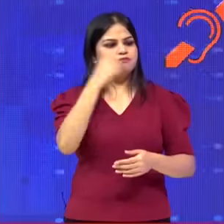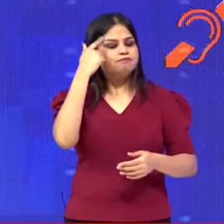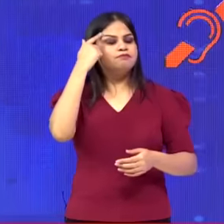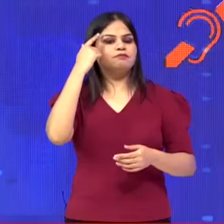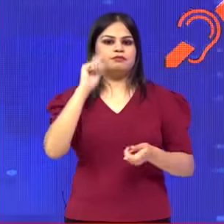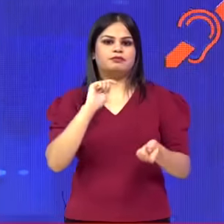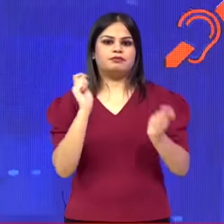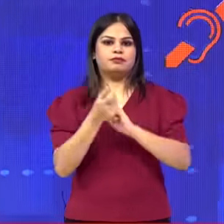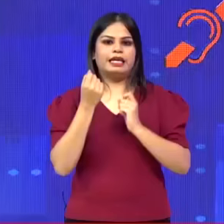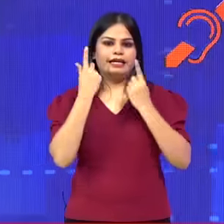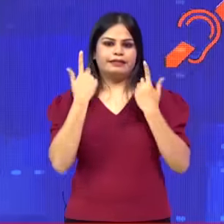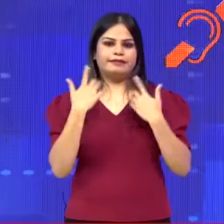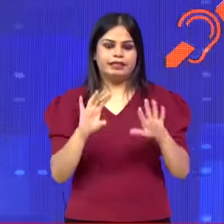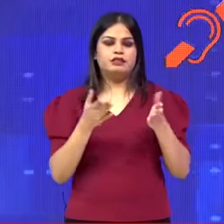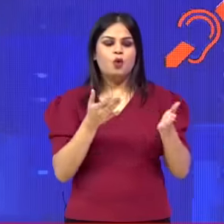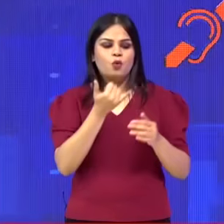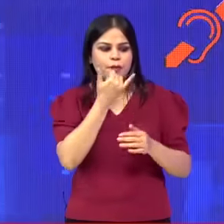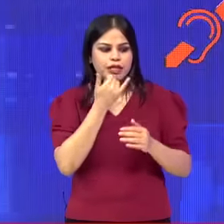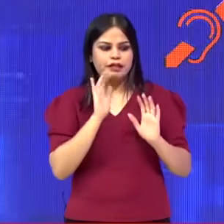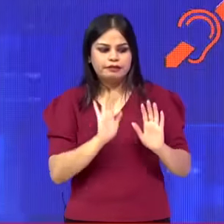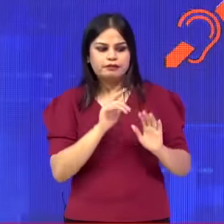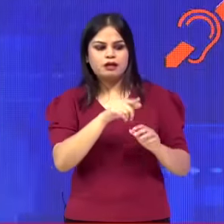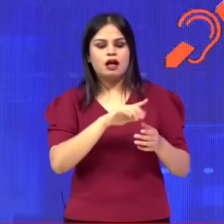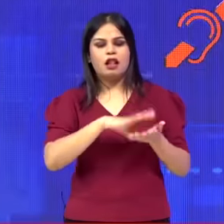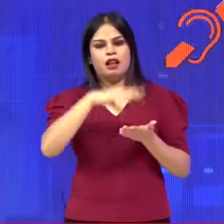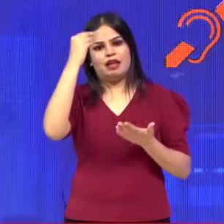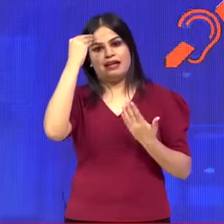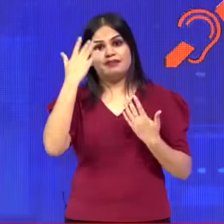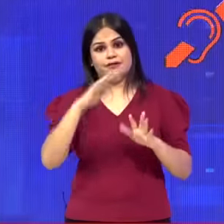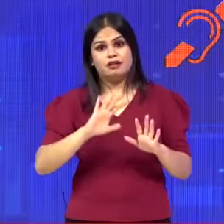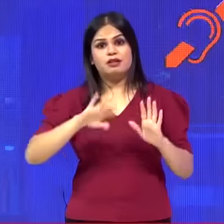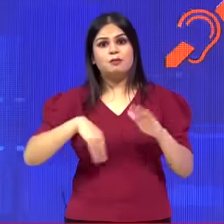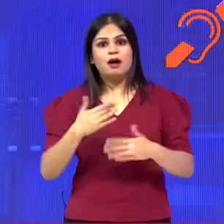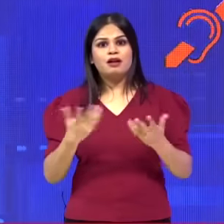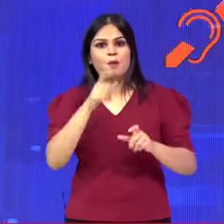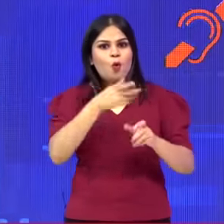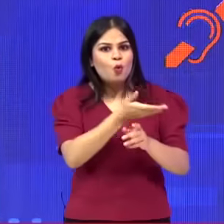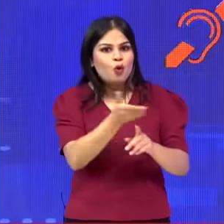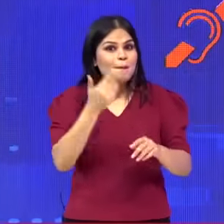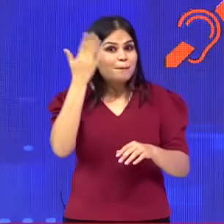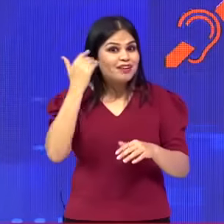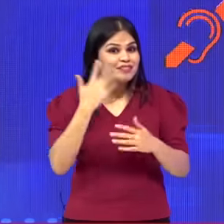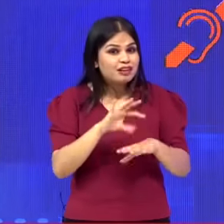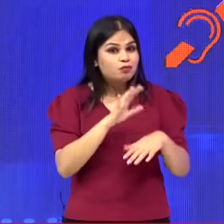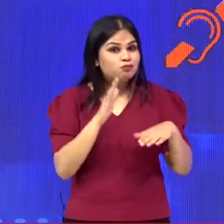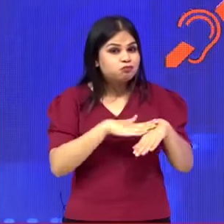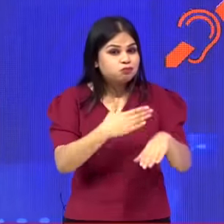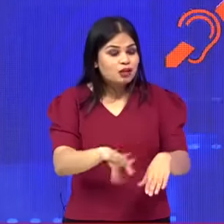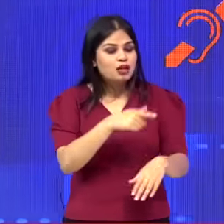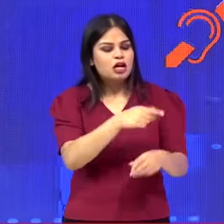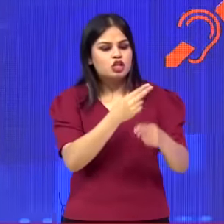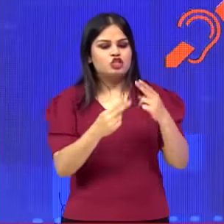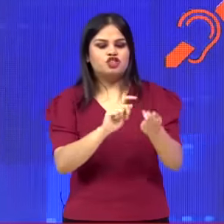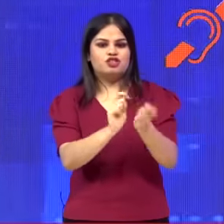realized, the journalists, they've realized their mistakes, that they had gotten very caustic. वो बड़े